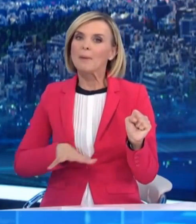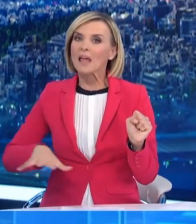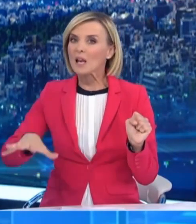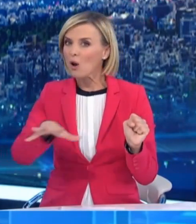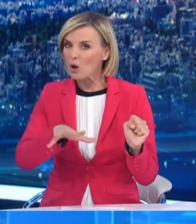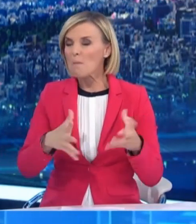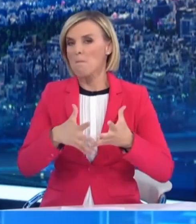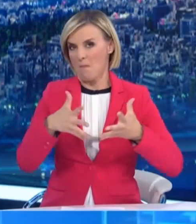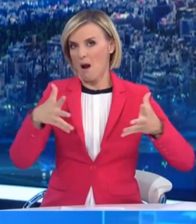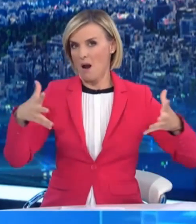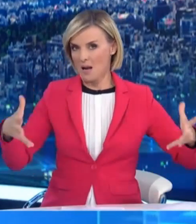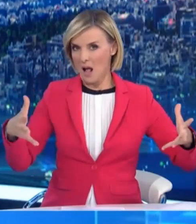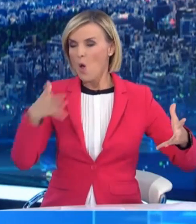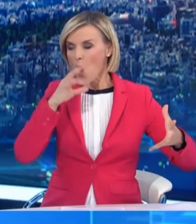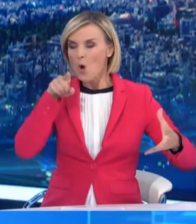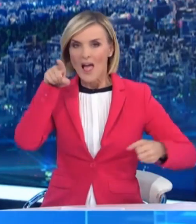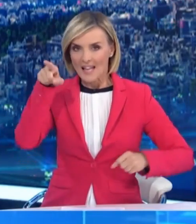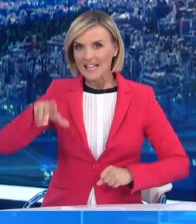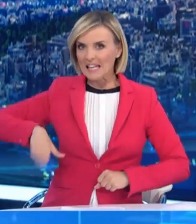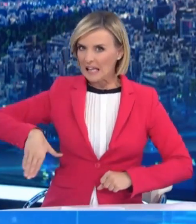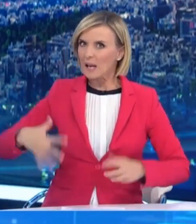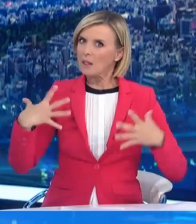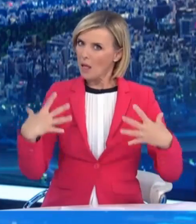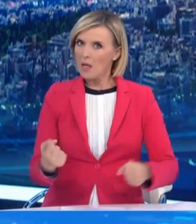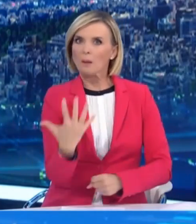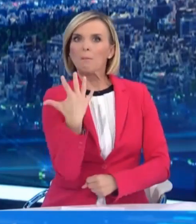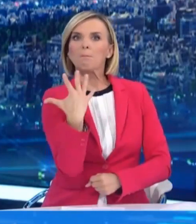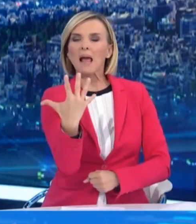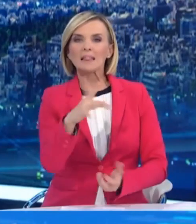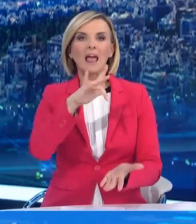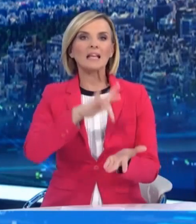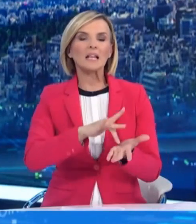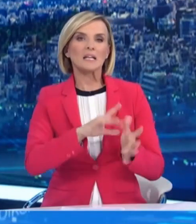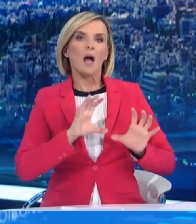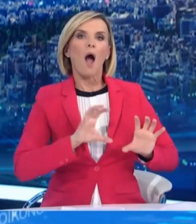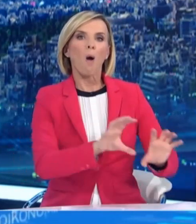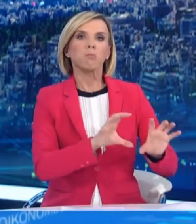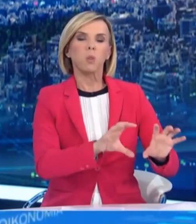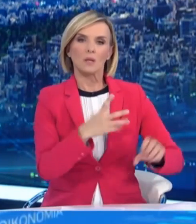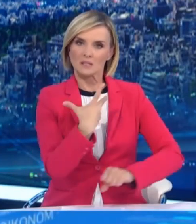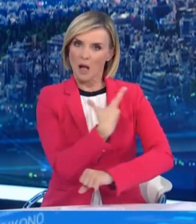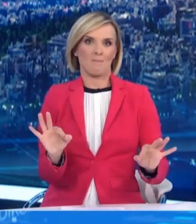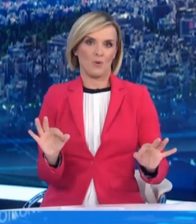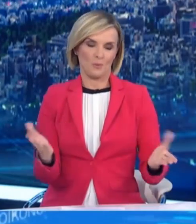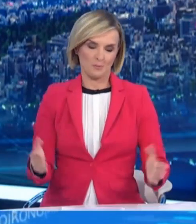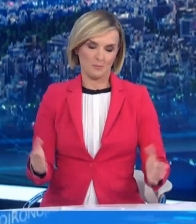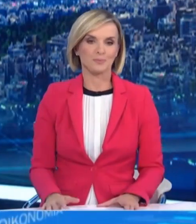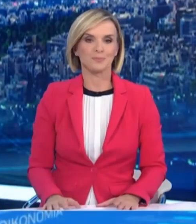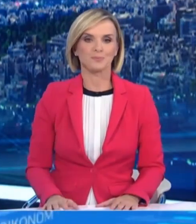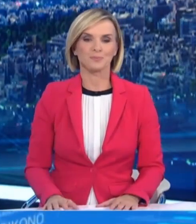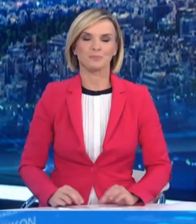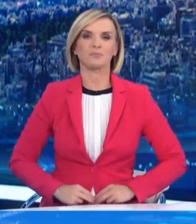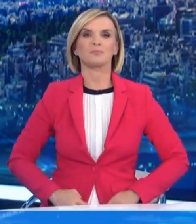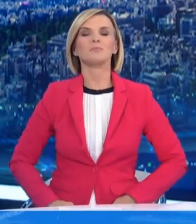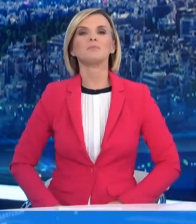5 κεντρικές αποθήκες εμβολίων. Τα υπόλοιπα 19 νησιά θα ενισχυθεί η εμβολιαστική κάλυψη.